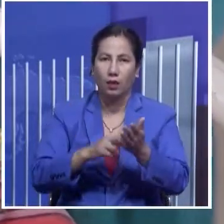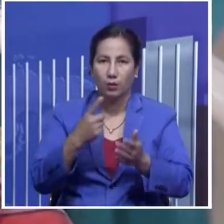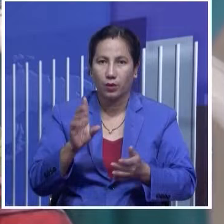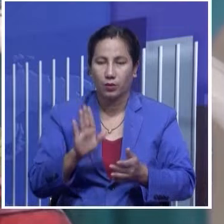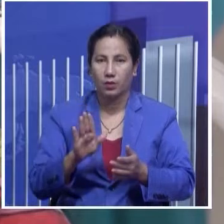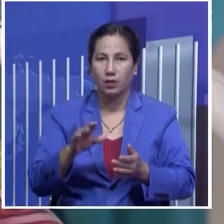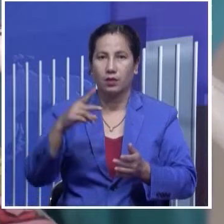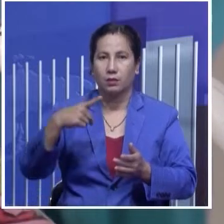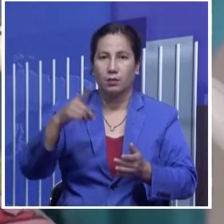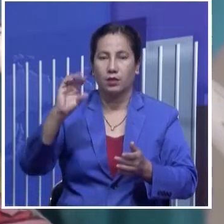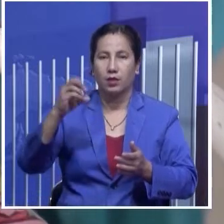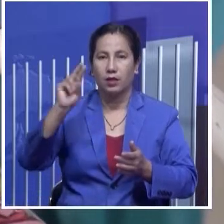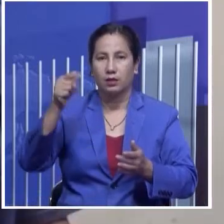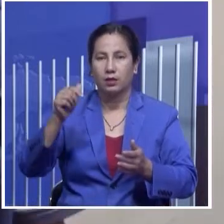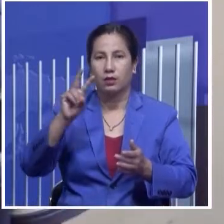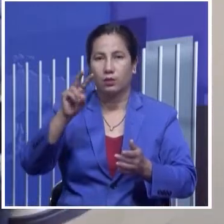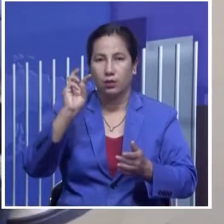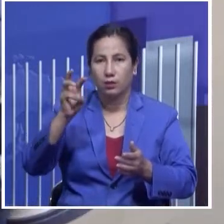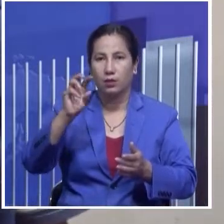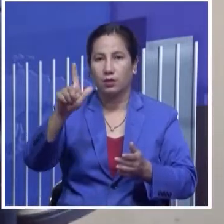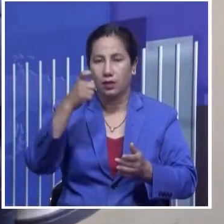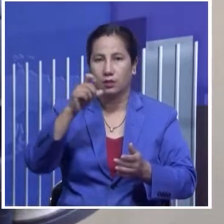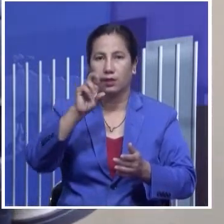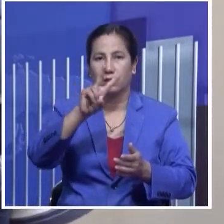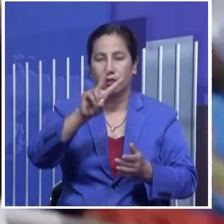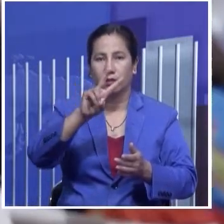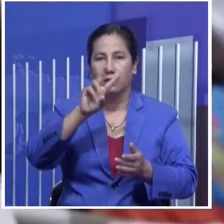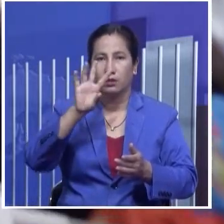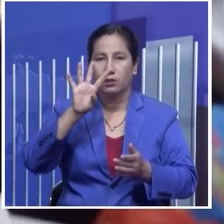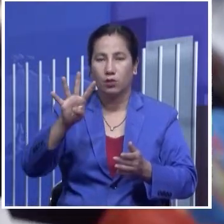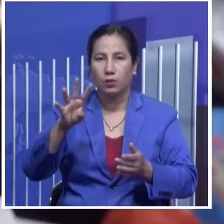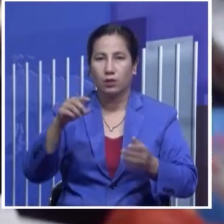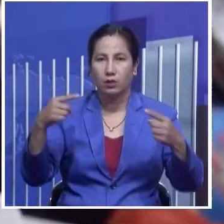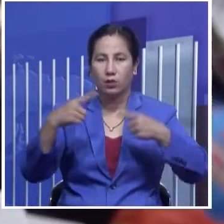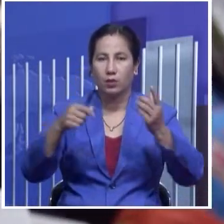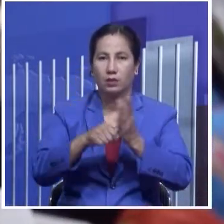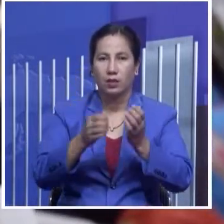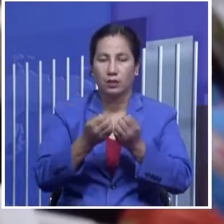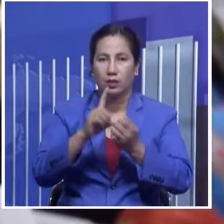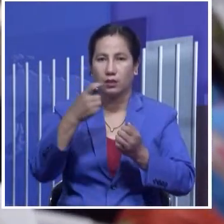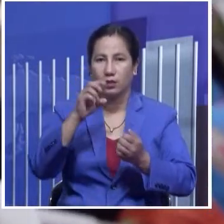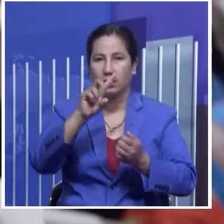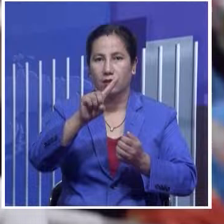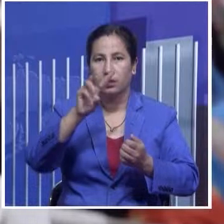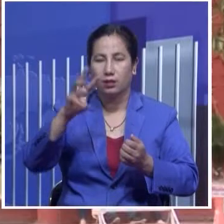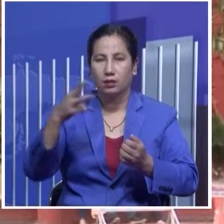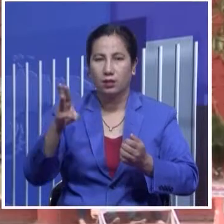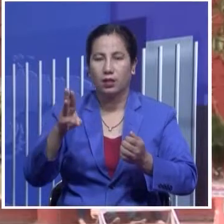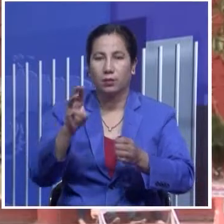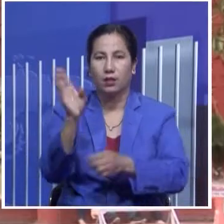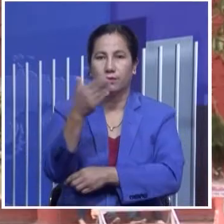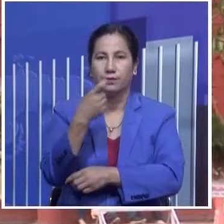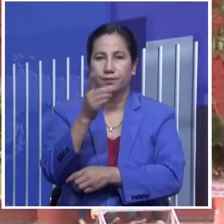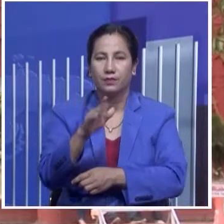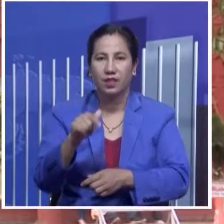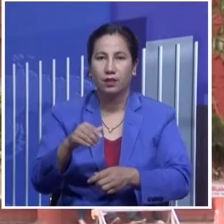भएको छ। PCR र एन्टिजेन गरी 2,724 जनाको नमुना परीक्षण गर्दा 113 जनामा संक्रमण देखिएको मन्त्रालयले जनाएको